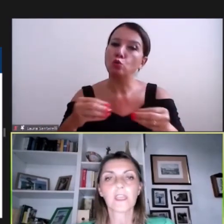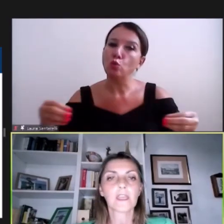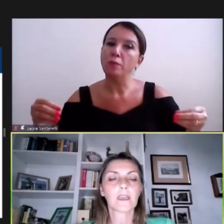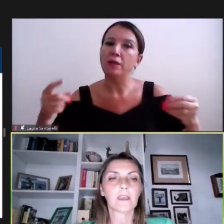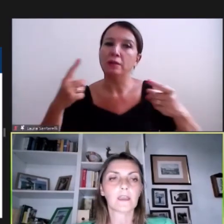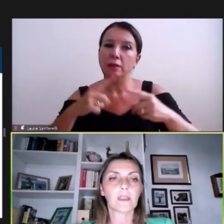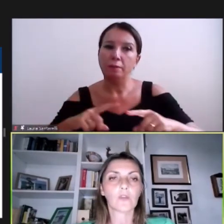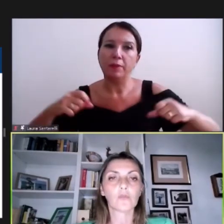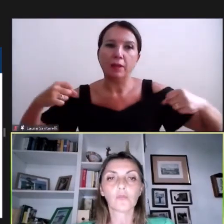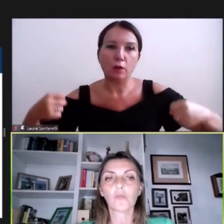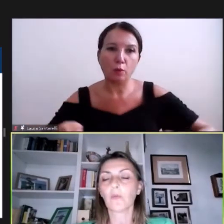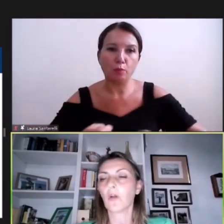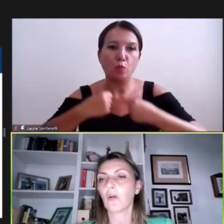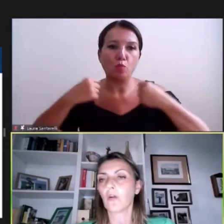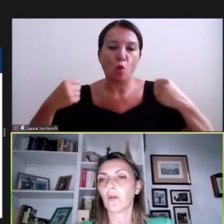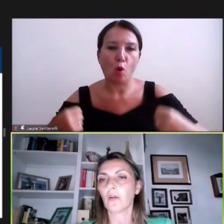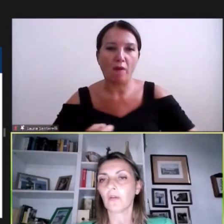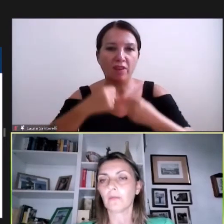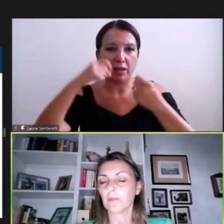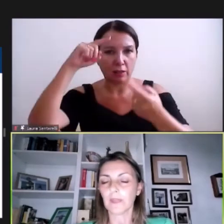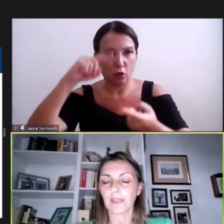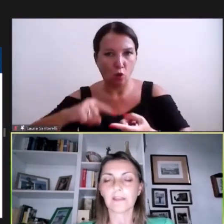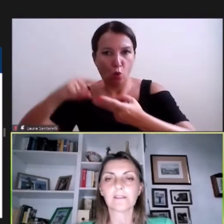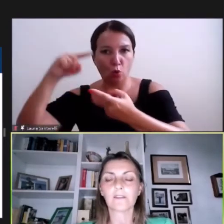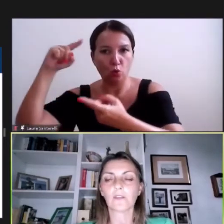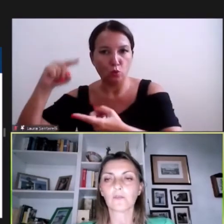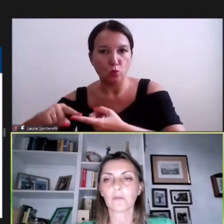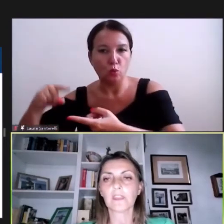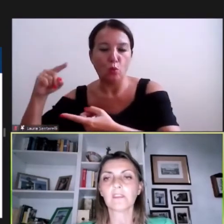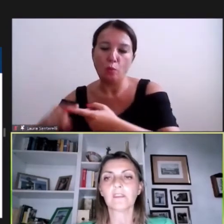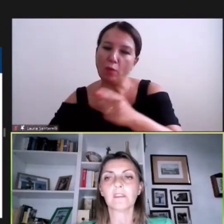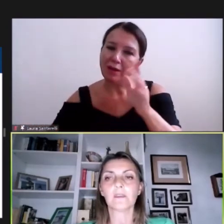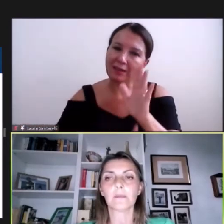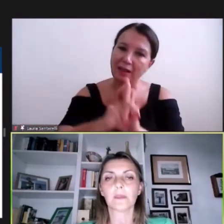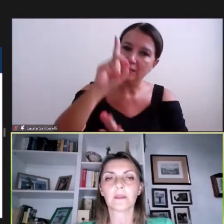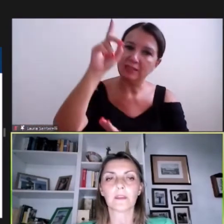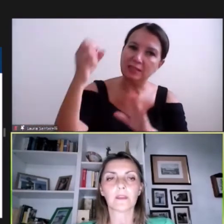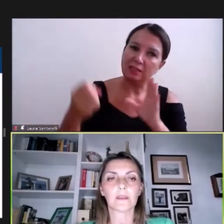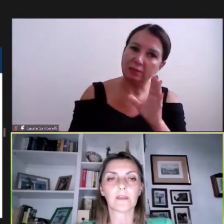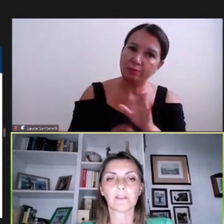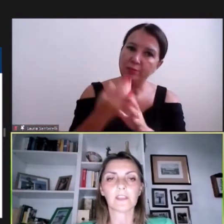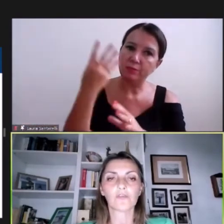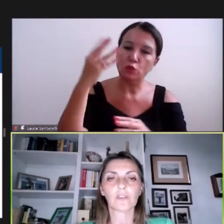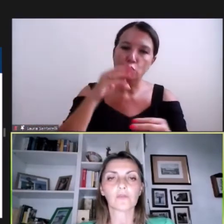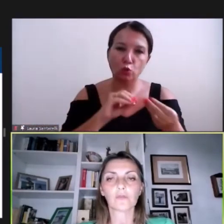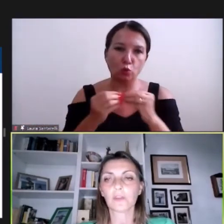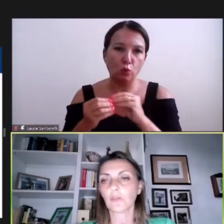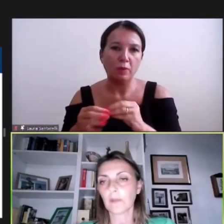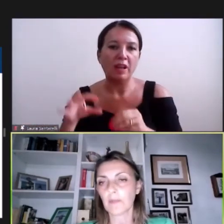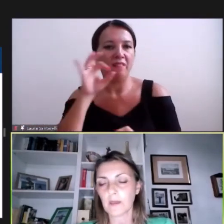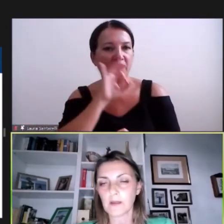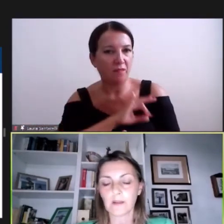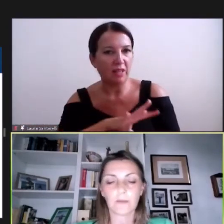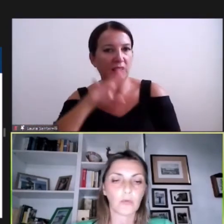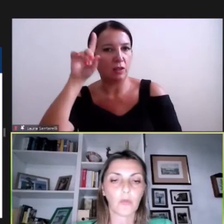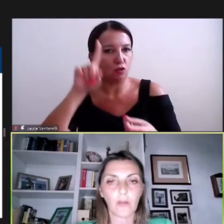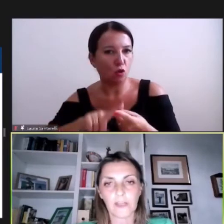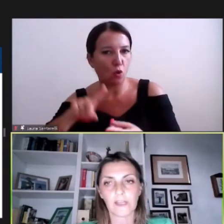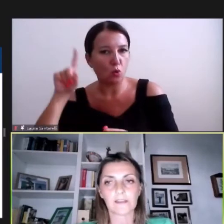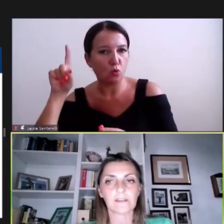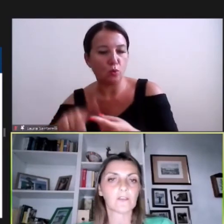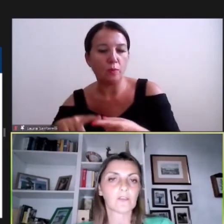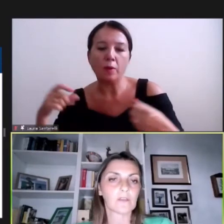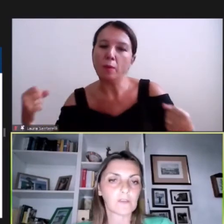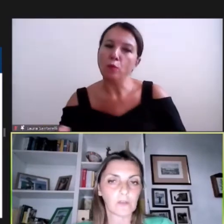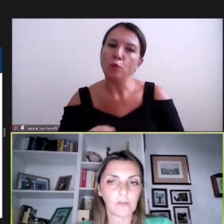promuovere il consumo, la realizzazione di strumenti a vantaggio dei consumatori per promuovere